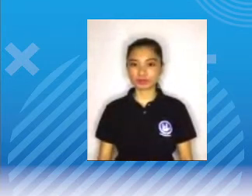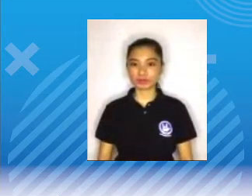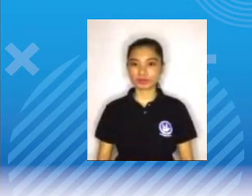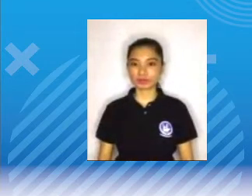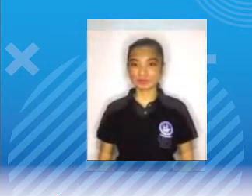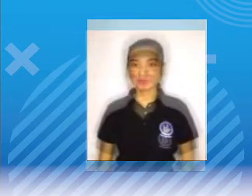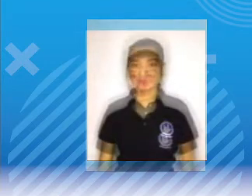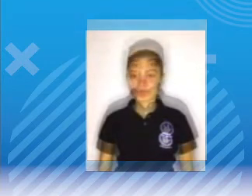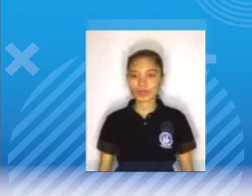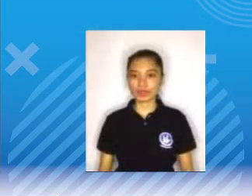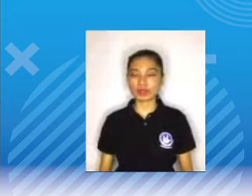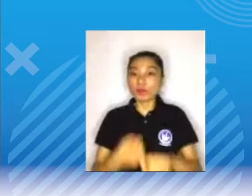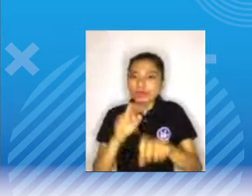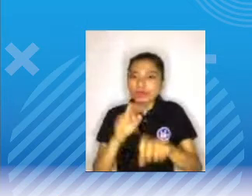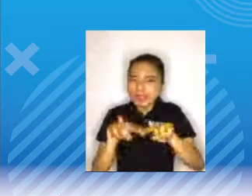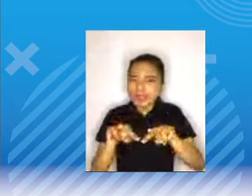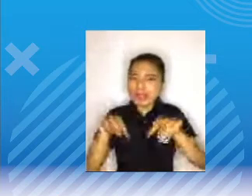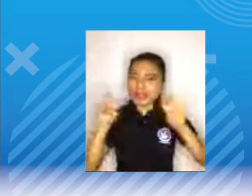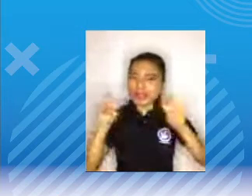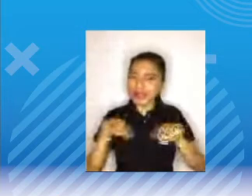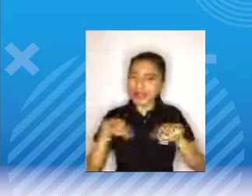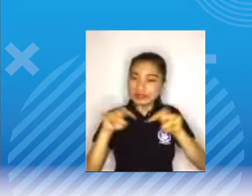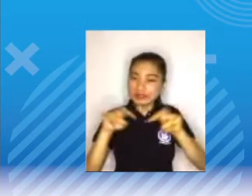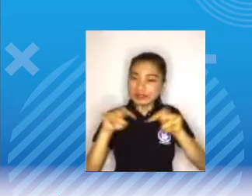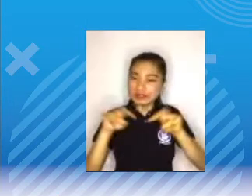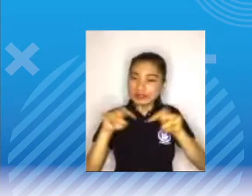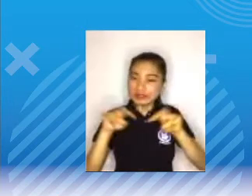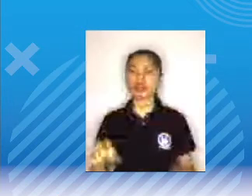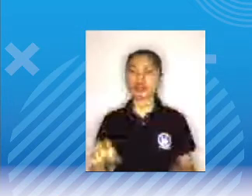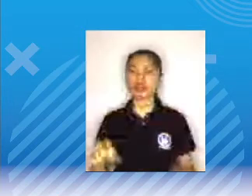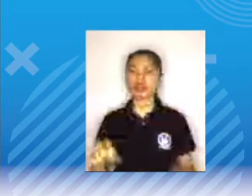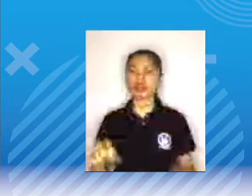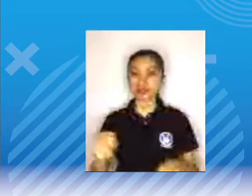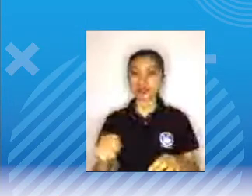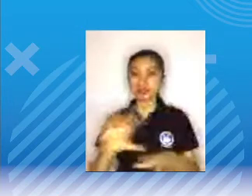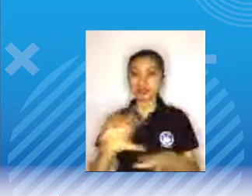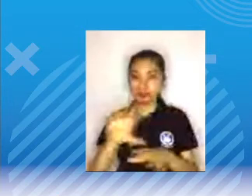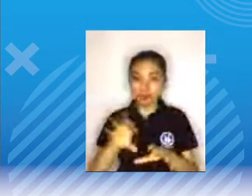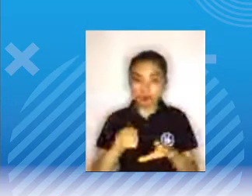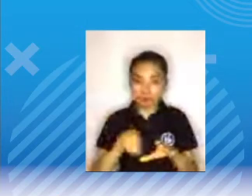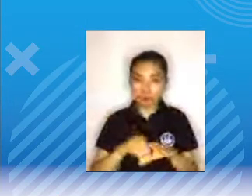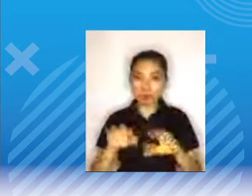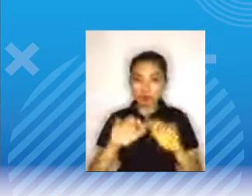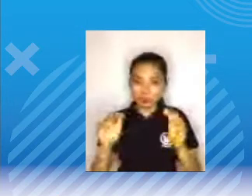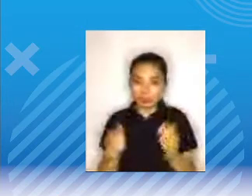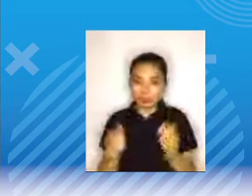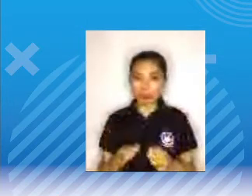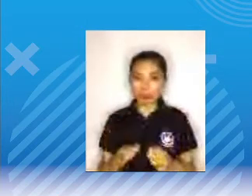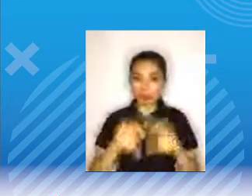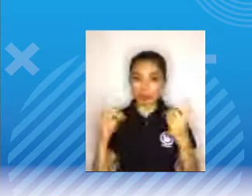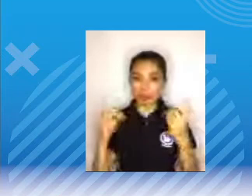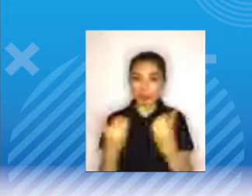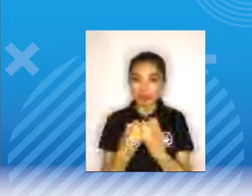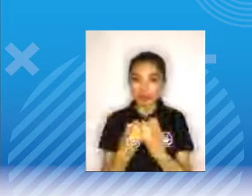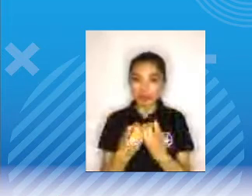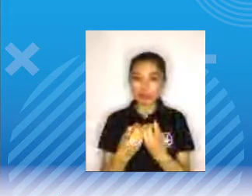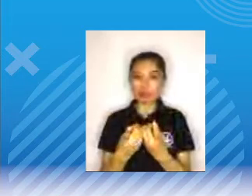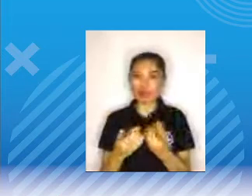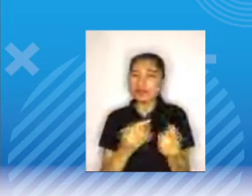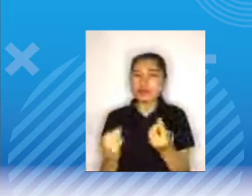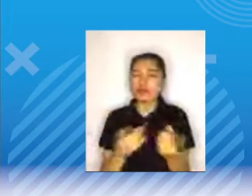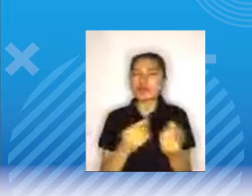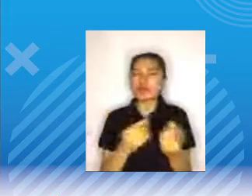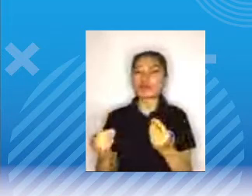mga desisyon sa kagawaran, pagbuo at pagpapatupad ng programa, pagbuo at pagbabago ng mga plano para sa